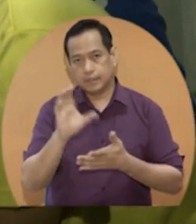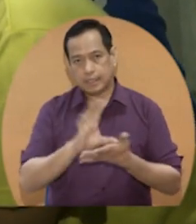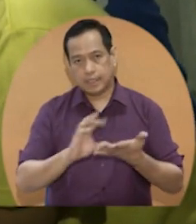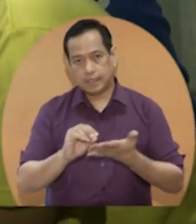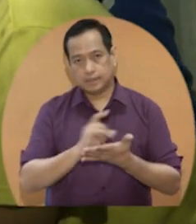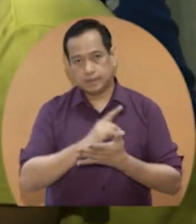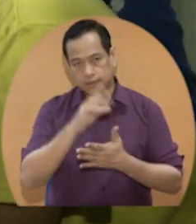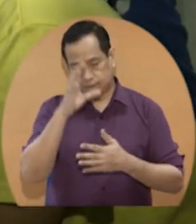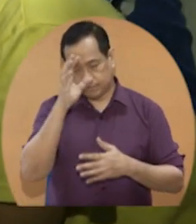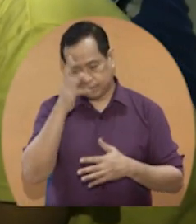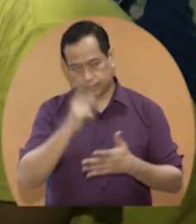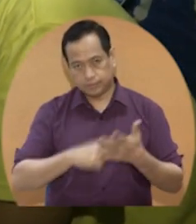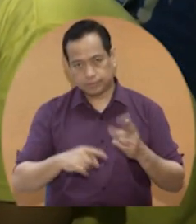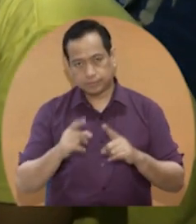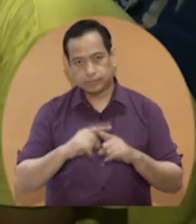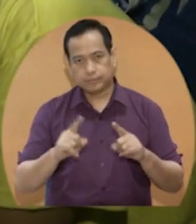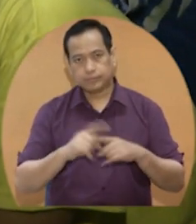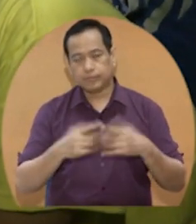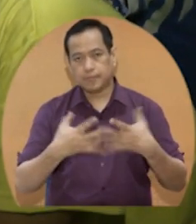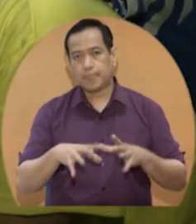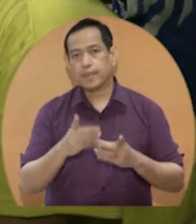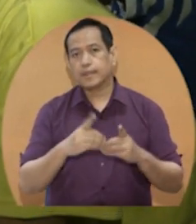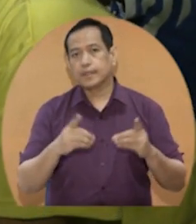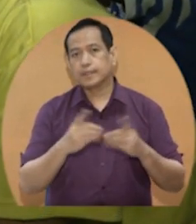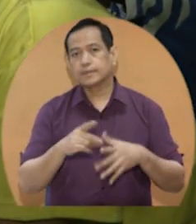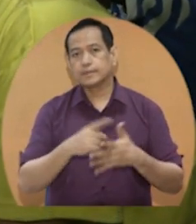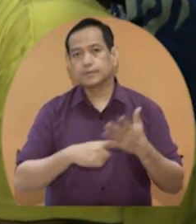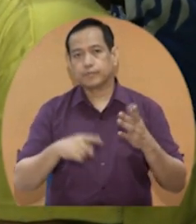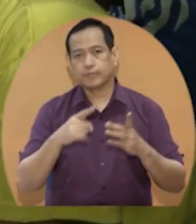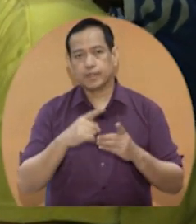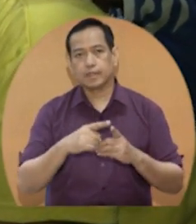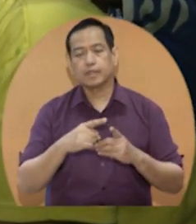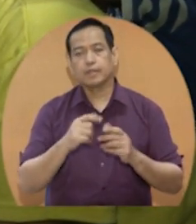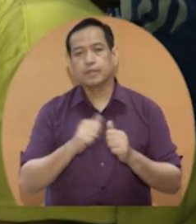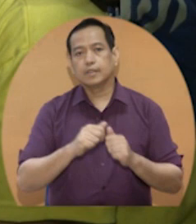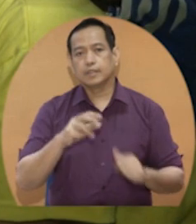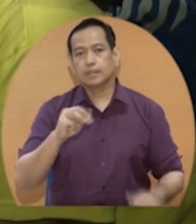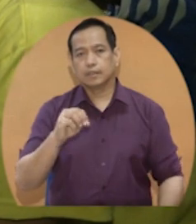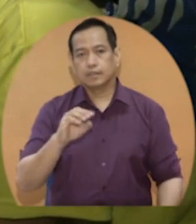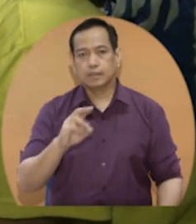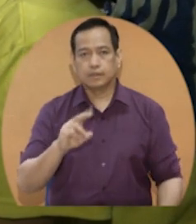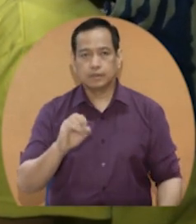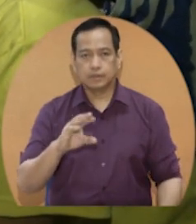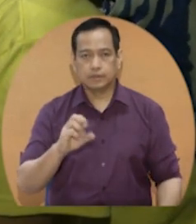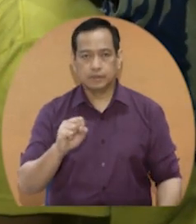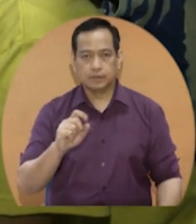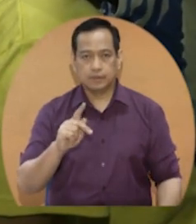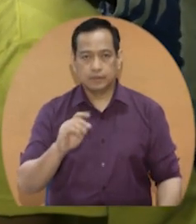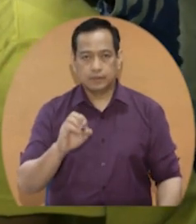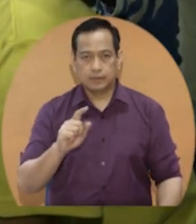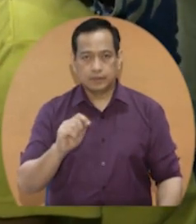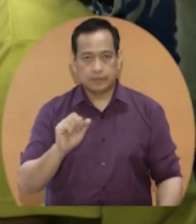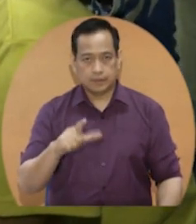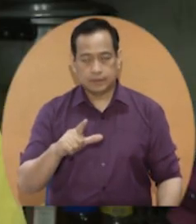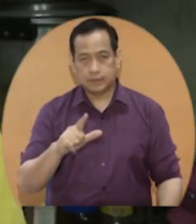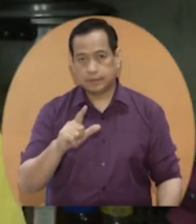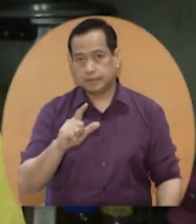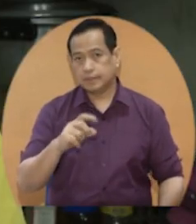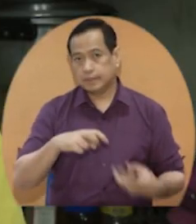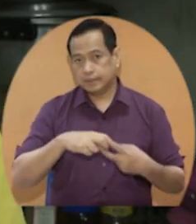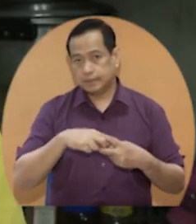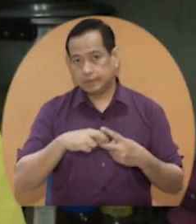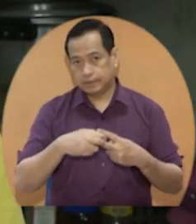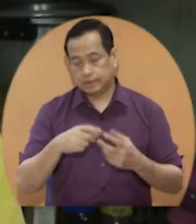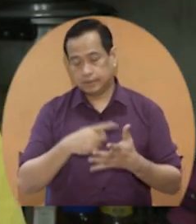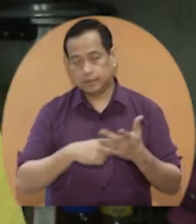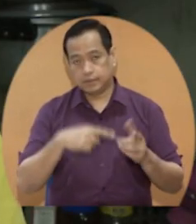mga laboratory tests, na-diagnose siya na mayroong musculoskeletal strain. Maggusto po ng doktor ko